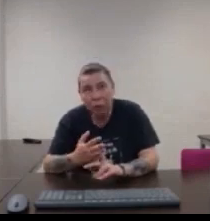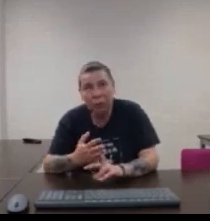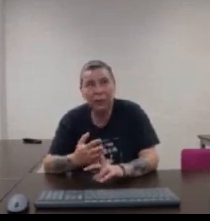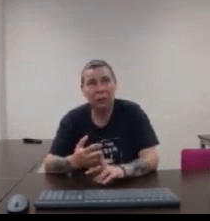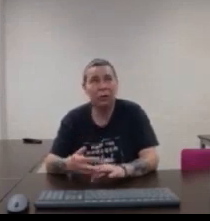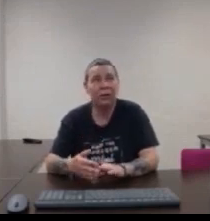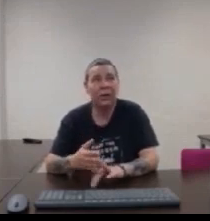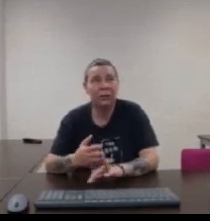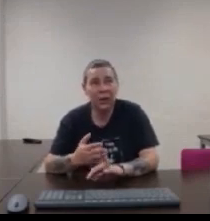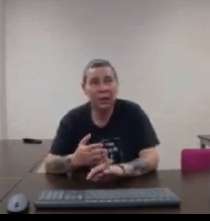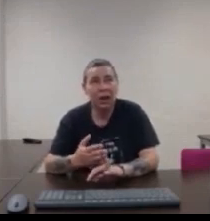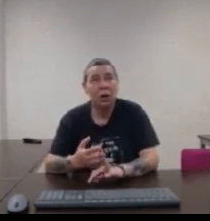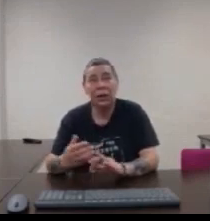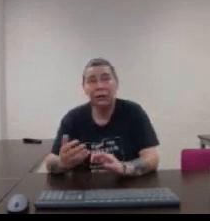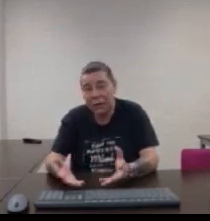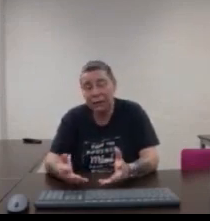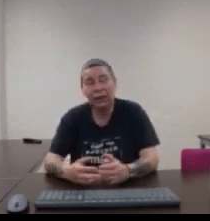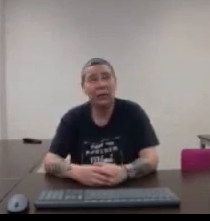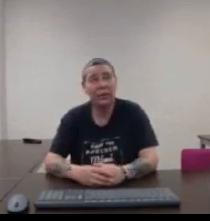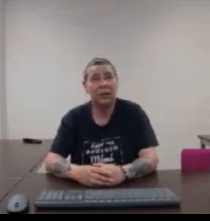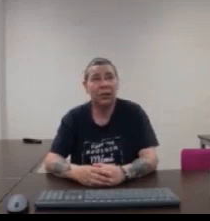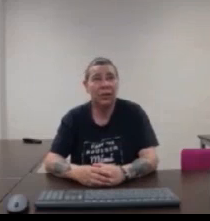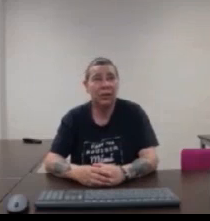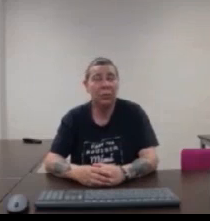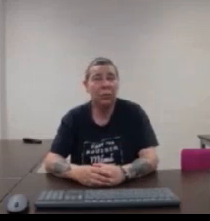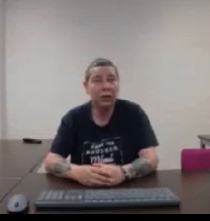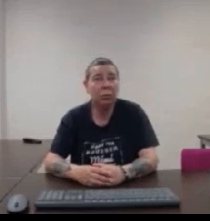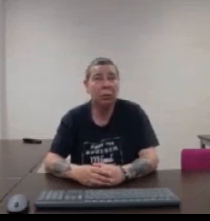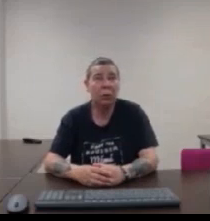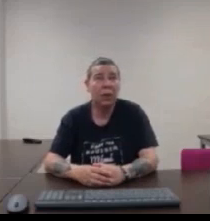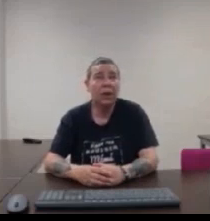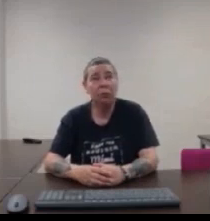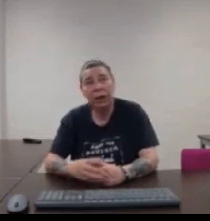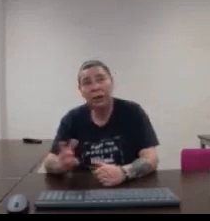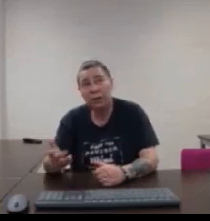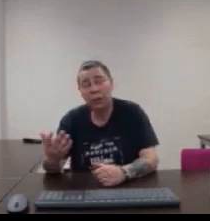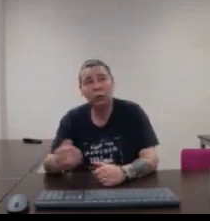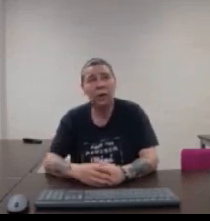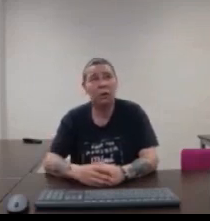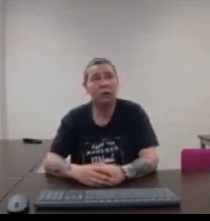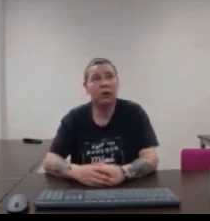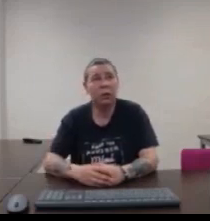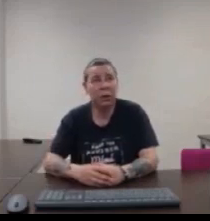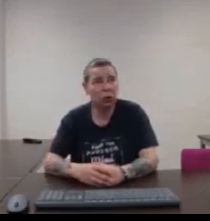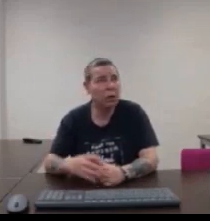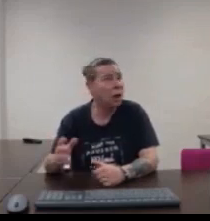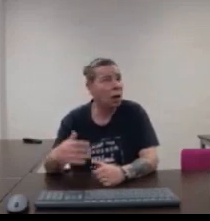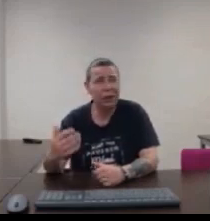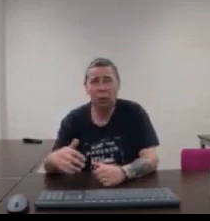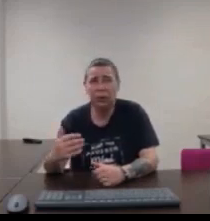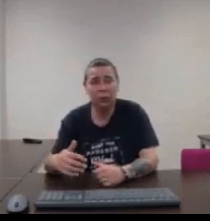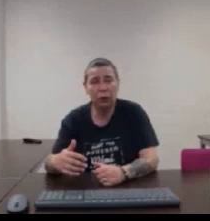a nos propres conversations téléphoniques. On a les ventilateurs des ordinateurs qui peuvent aussi être bruyants. Et puis, on avait évoqué tout à l'heure au niveau des imprimantes,